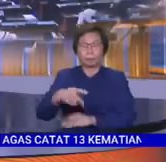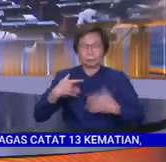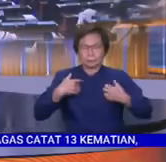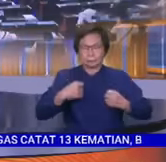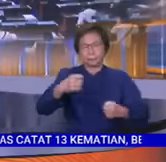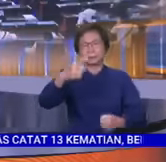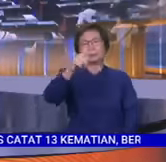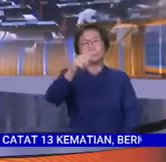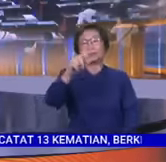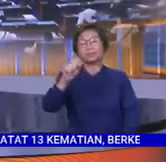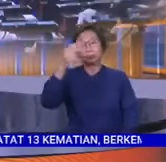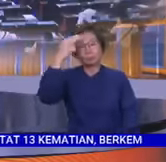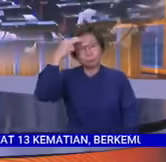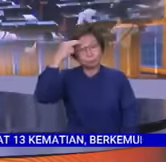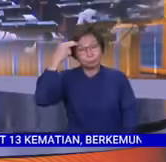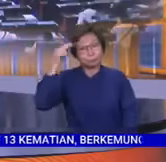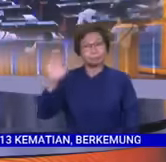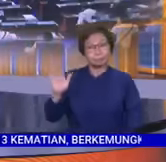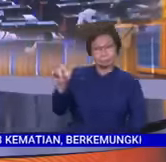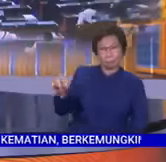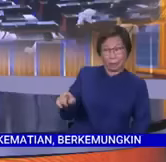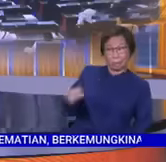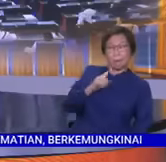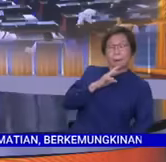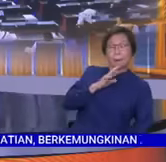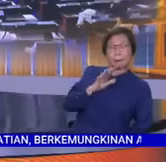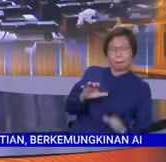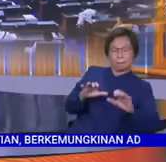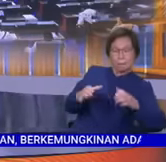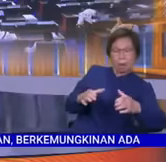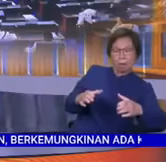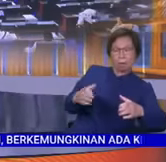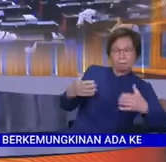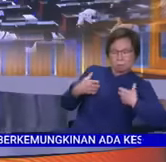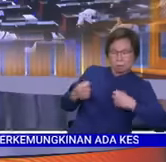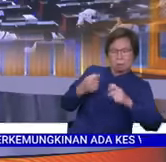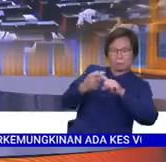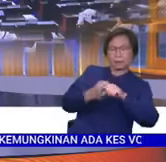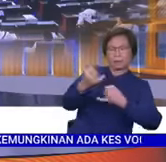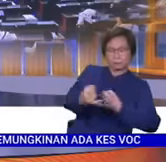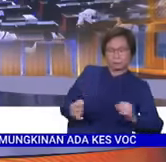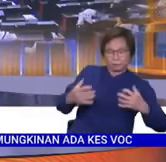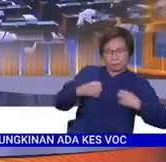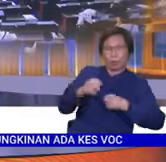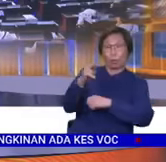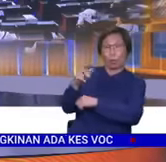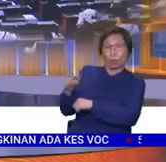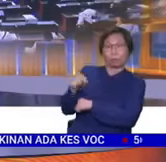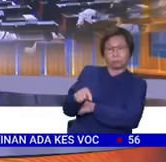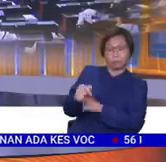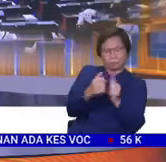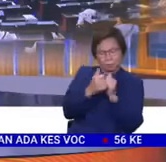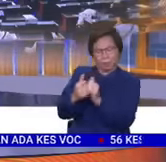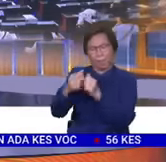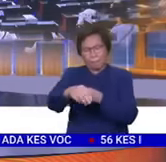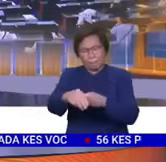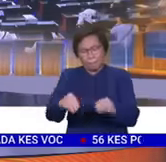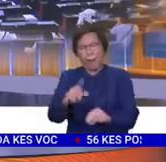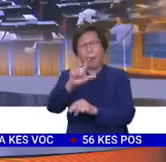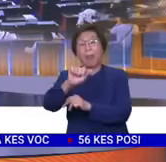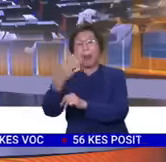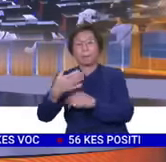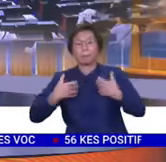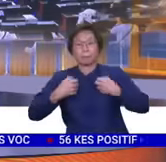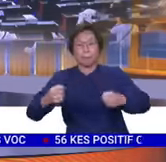kesehatan transfree.id nurhisam Abdullah berkata pasukan kesehatannya dari coba tan kesehatan pole lumpur bersama makmal